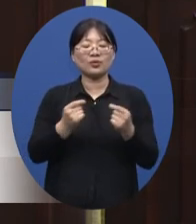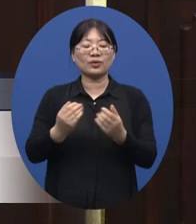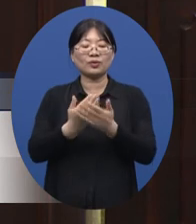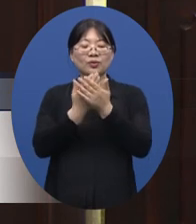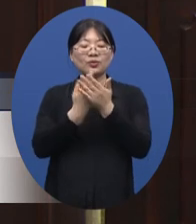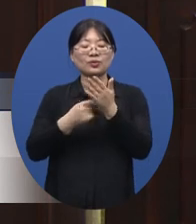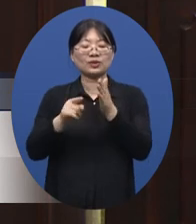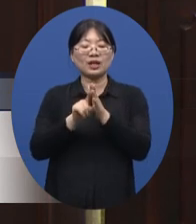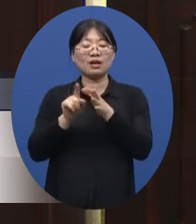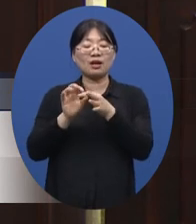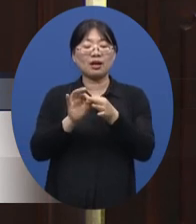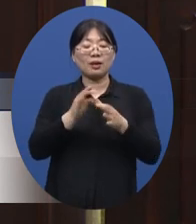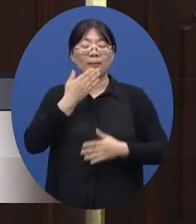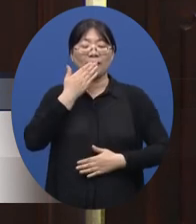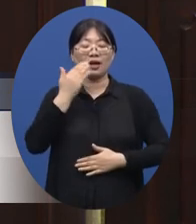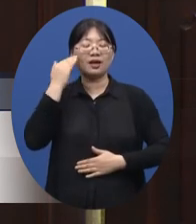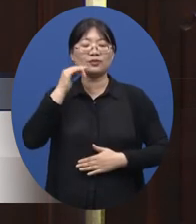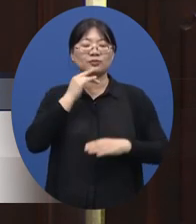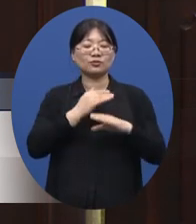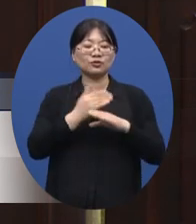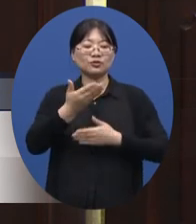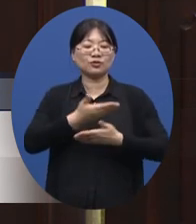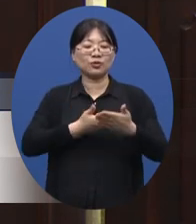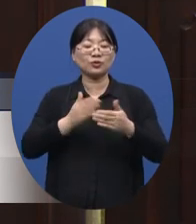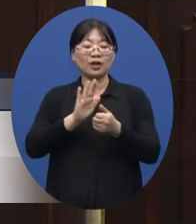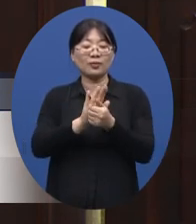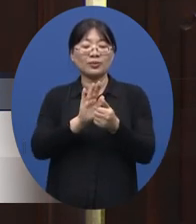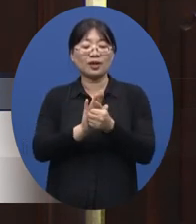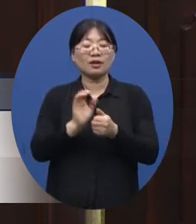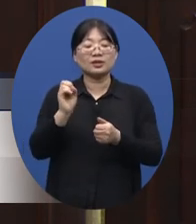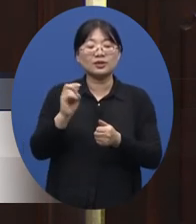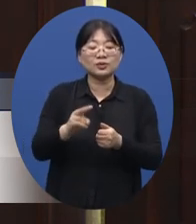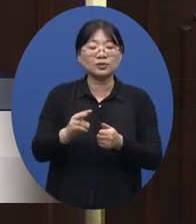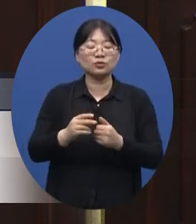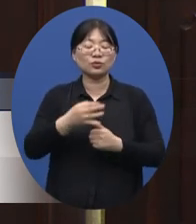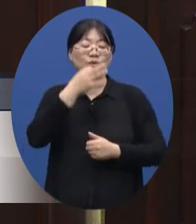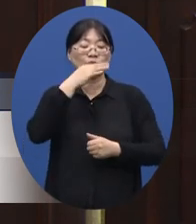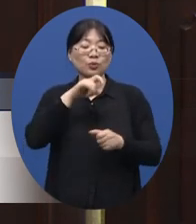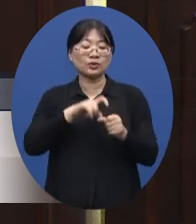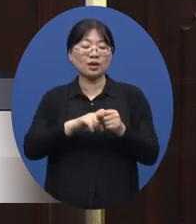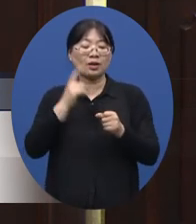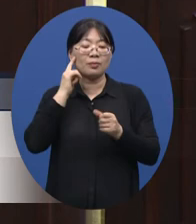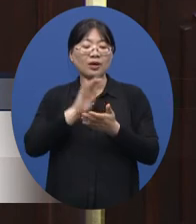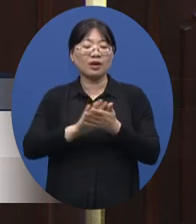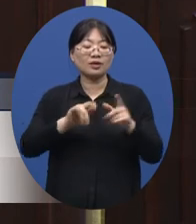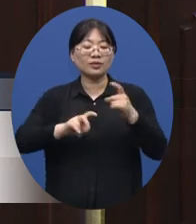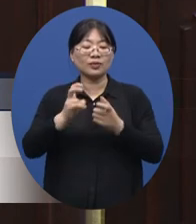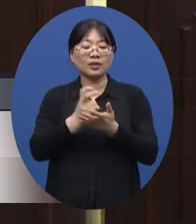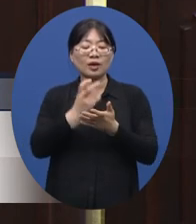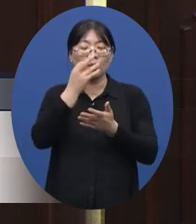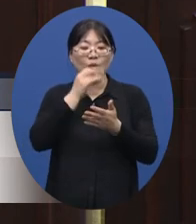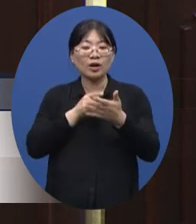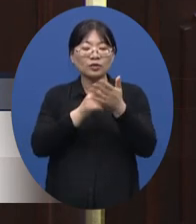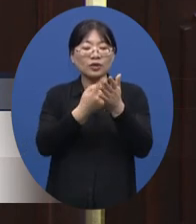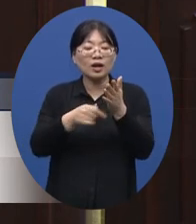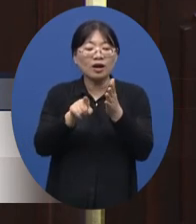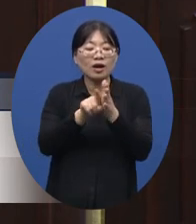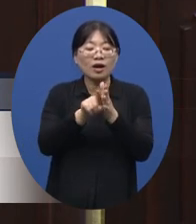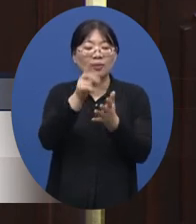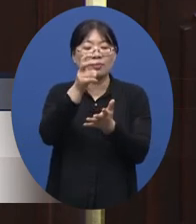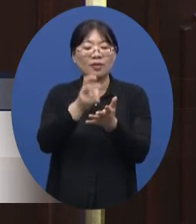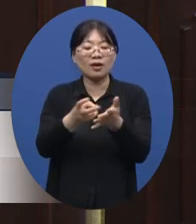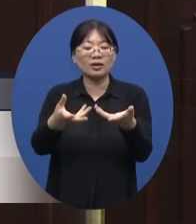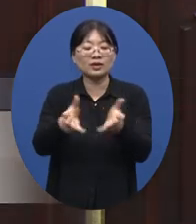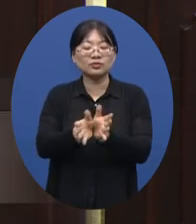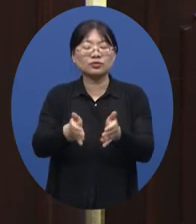가능한 나무 규리 협력 그리고 기계적 적 평 와 정책을 효과적으로 추진하기 위한 법정 기구 설립을